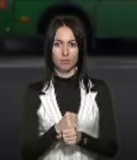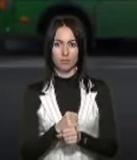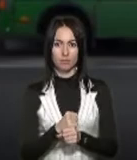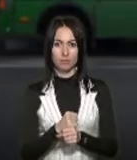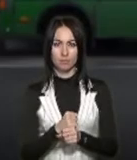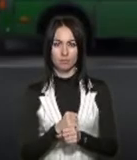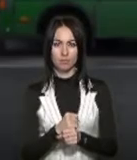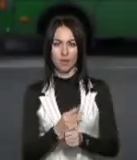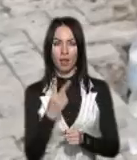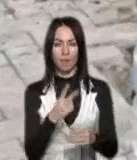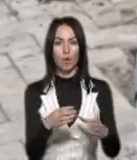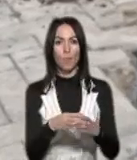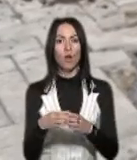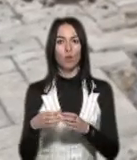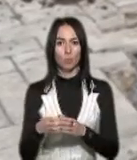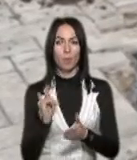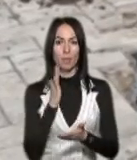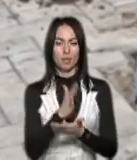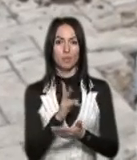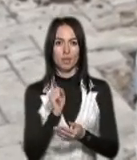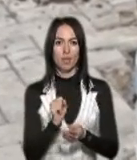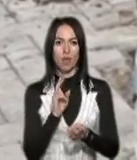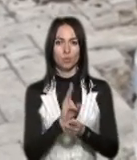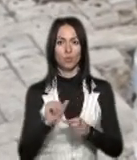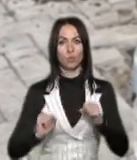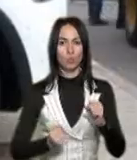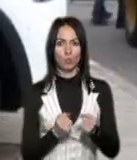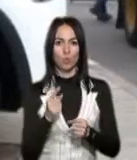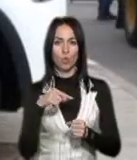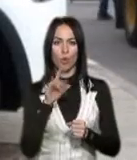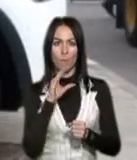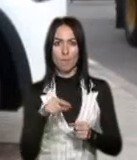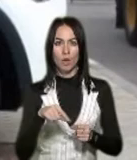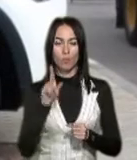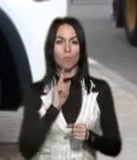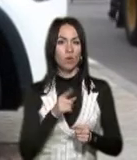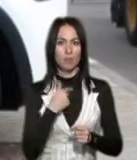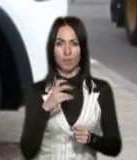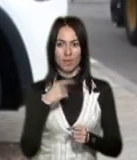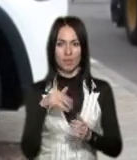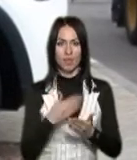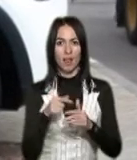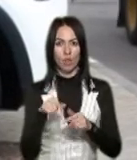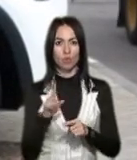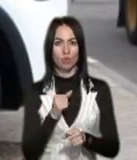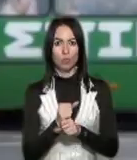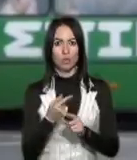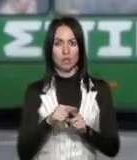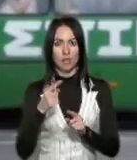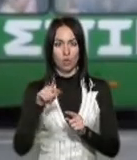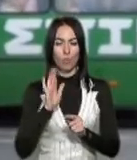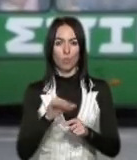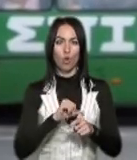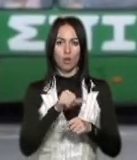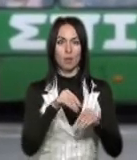Просто працюємо двома групами і йдемо на зустріч один одному. Номер маршруту ми поки не озвучуємо. Для того, щоб ввести цей номер, буде окреме